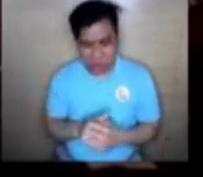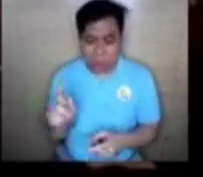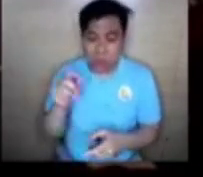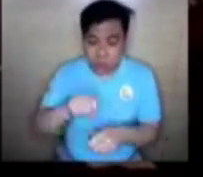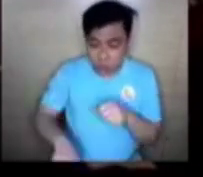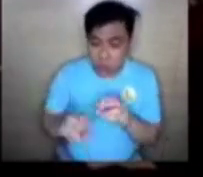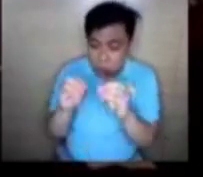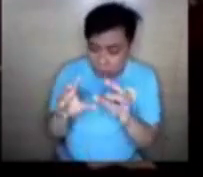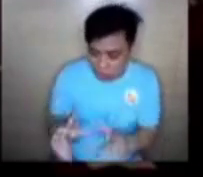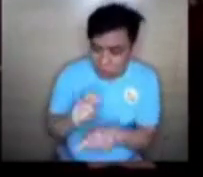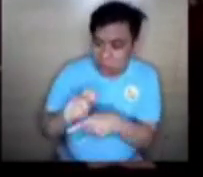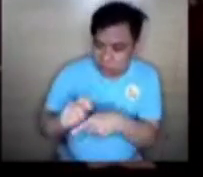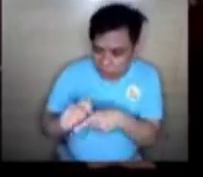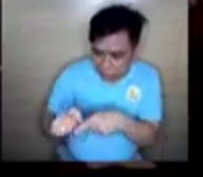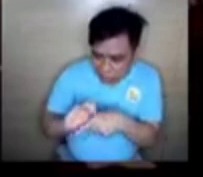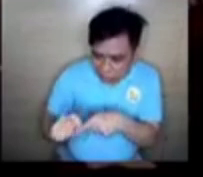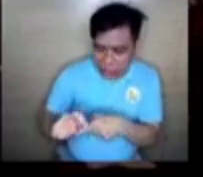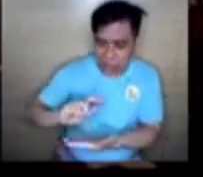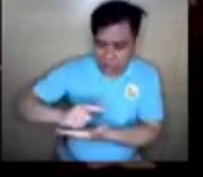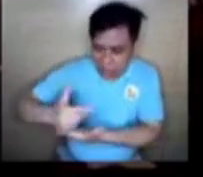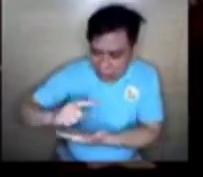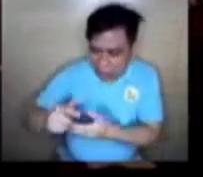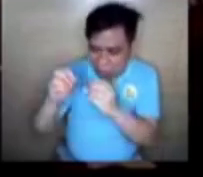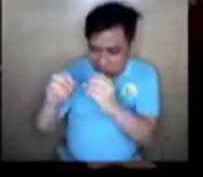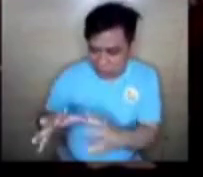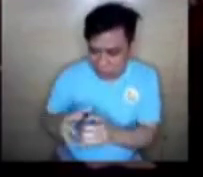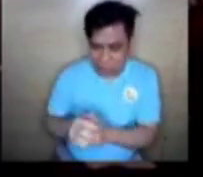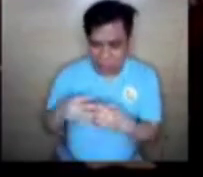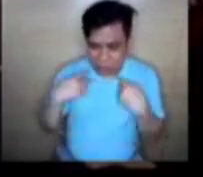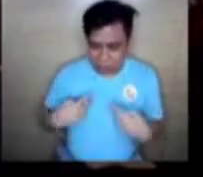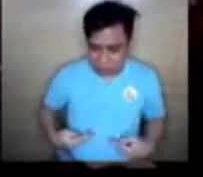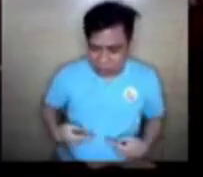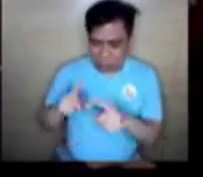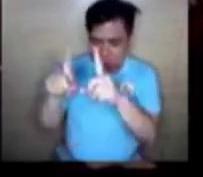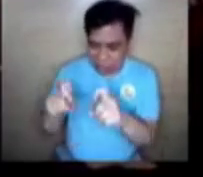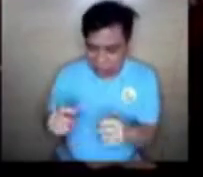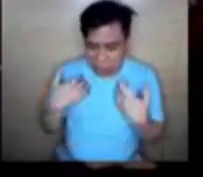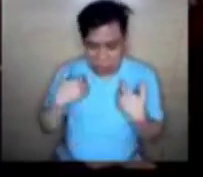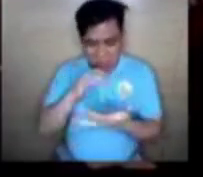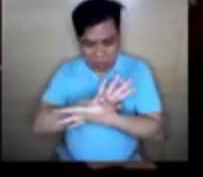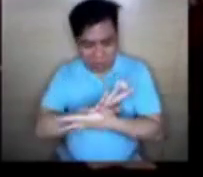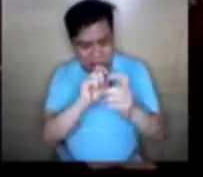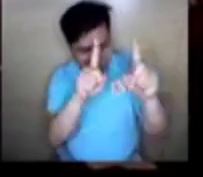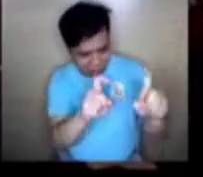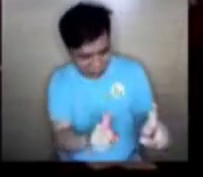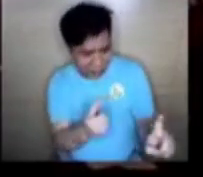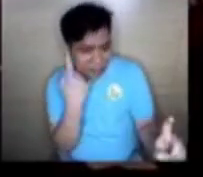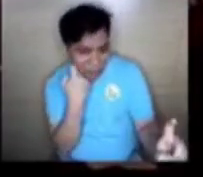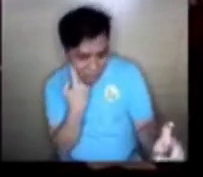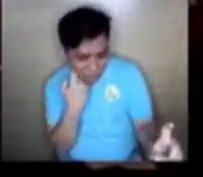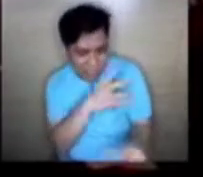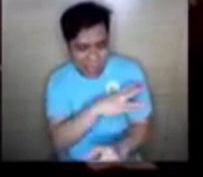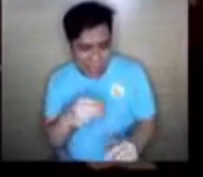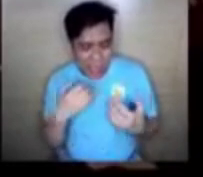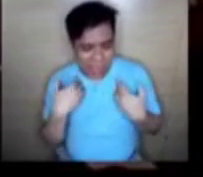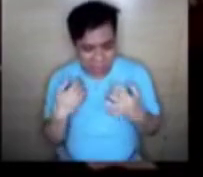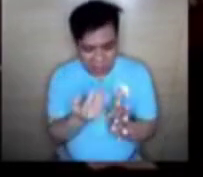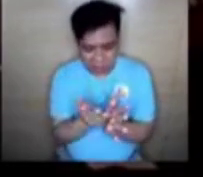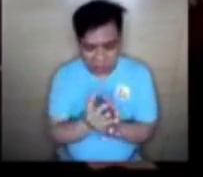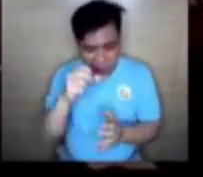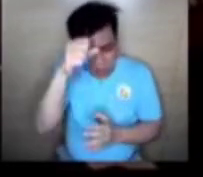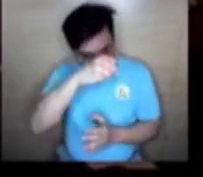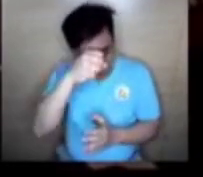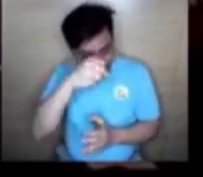distance learning, laptop, annual physical exam, may COVID testing pa kanina. At sa Pasig City Scholarship